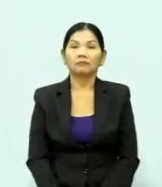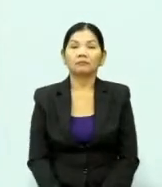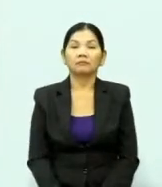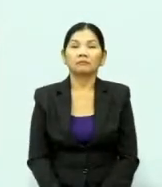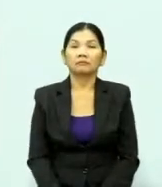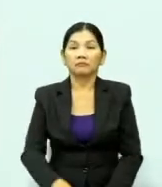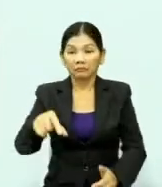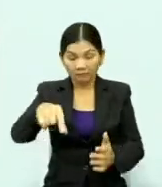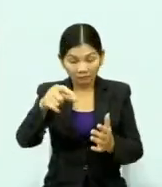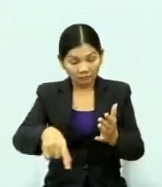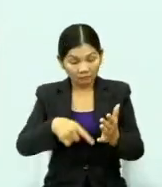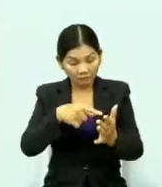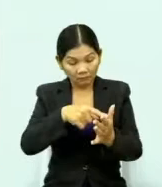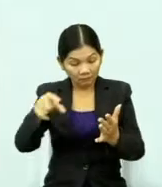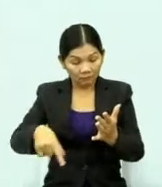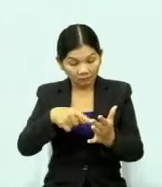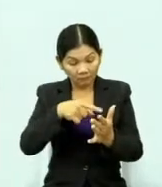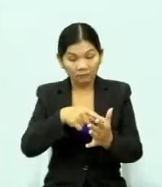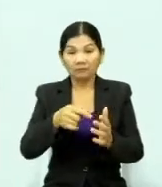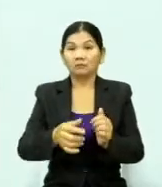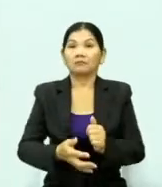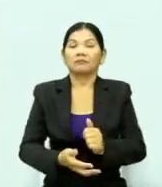kệ kệ